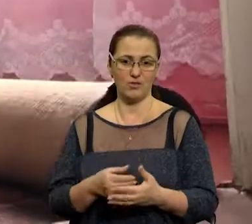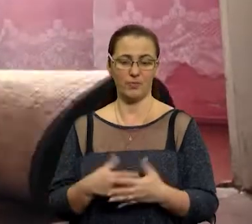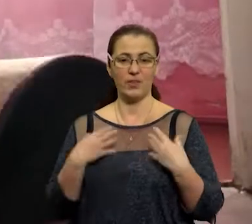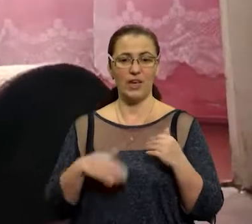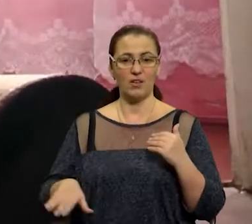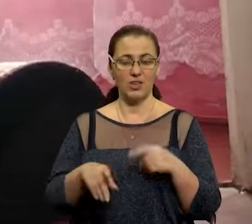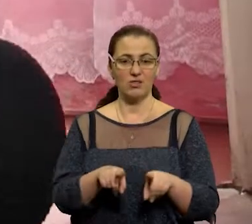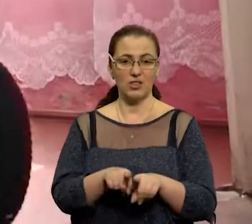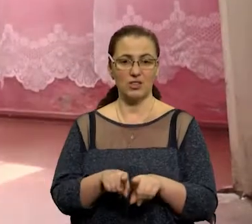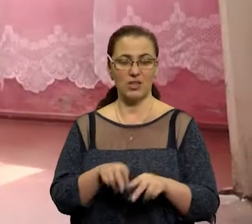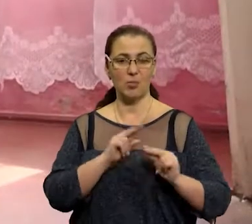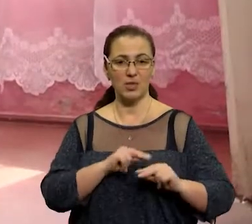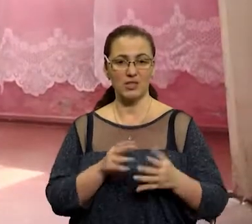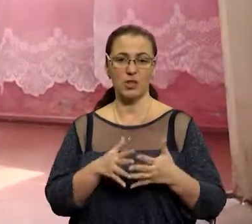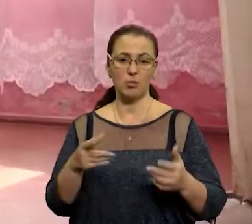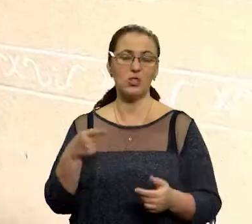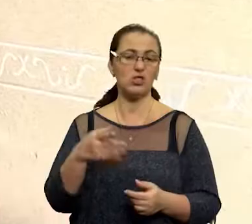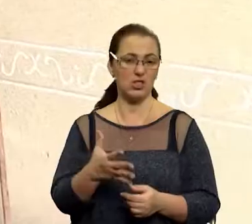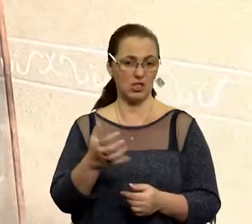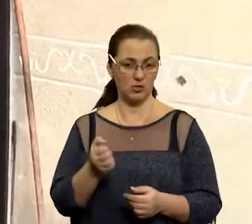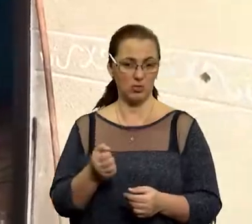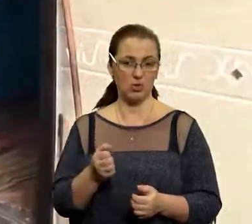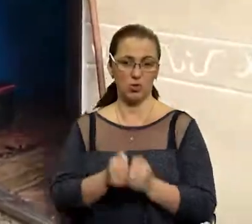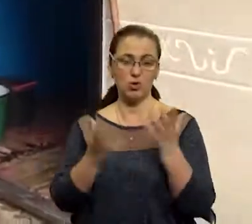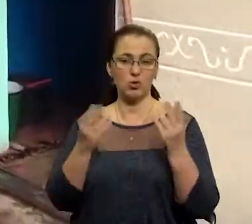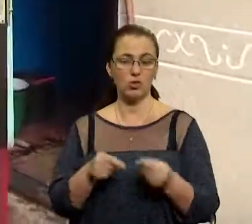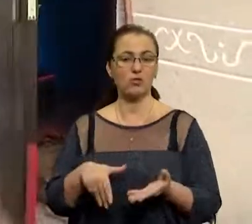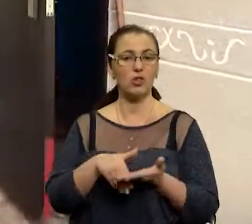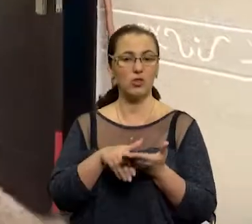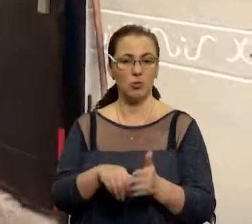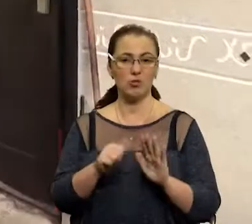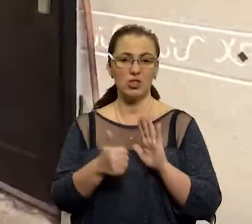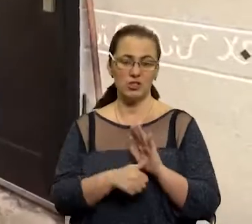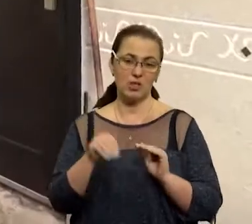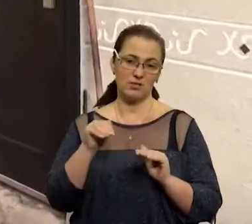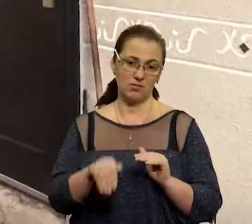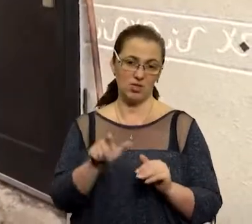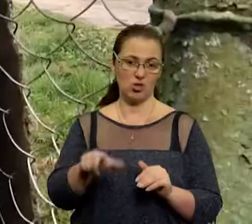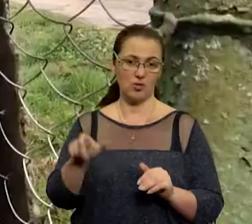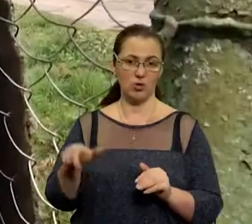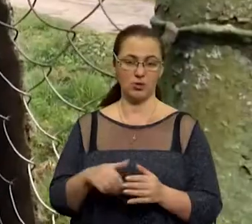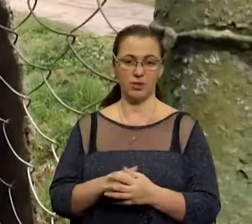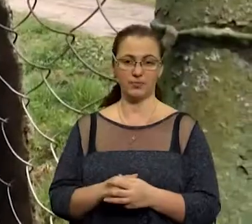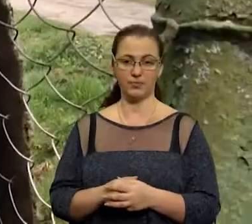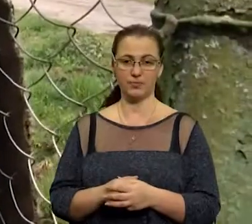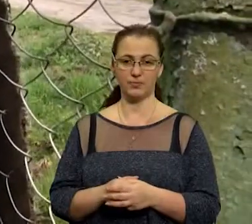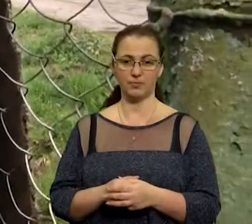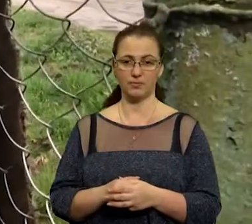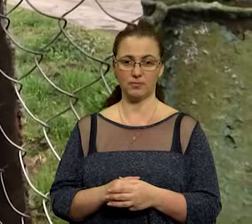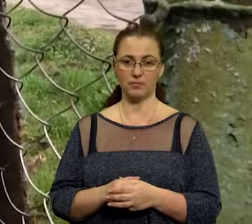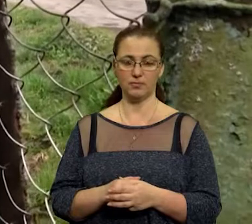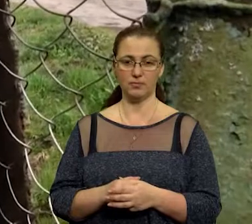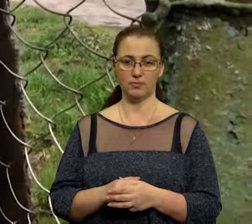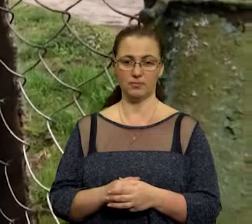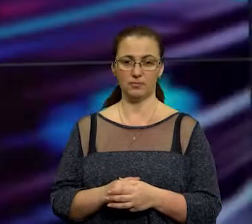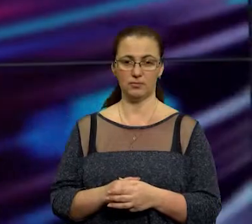таких соцпрацівників більше як 1500. Щодня вони допомагають 16 тисячам людей. Наталія Нечай, Юрій Маковецький.